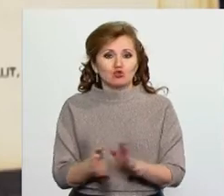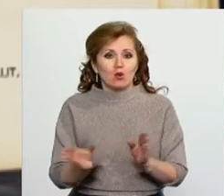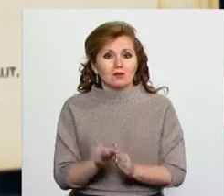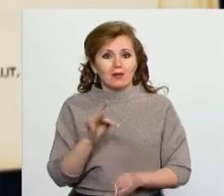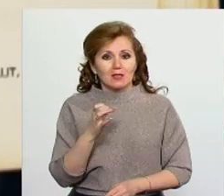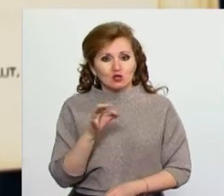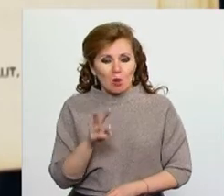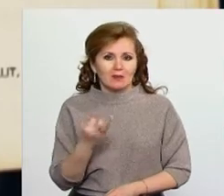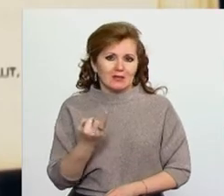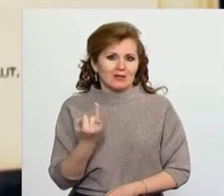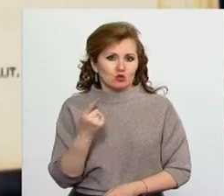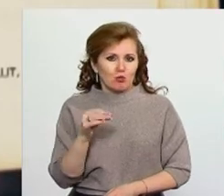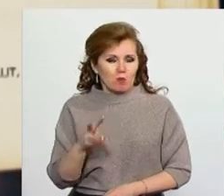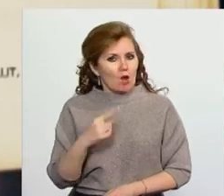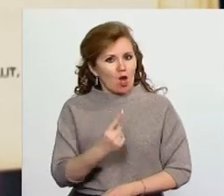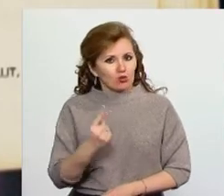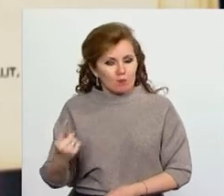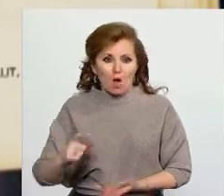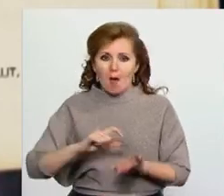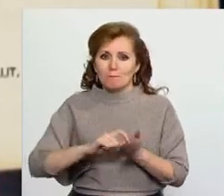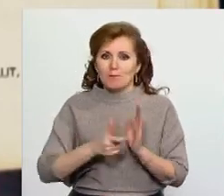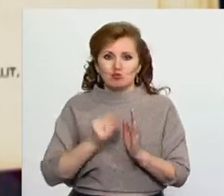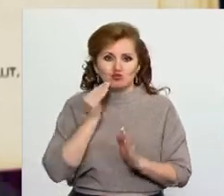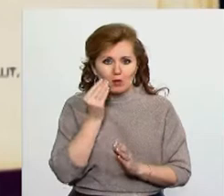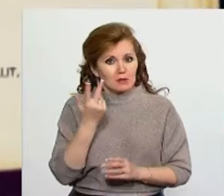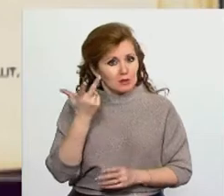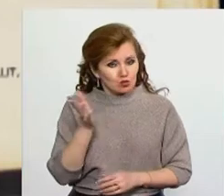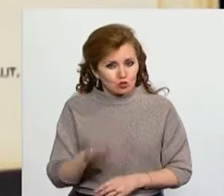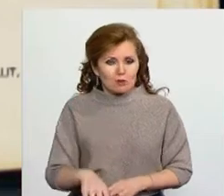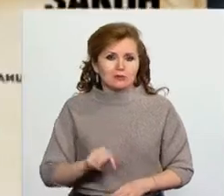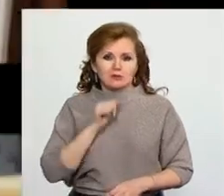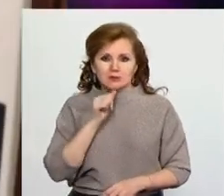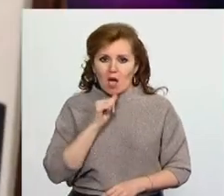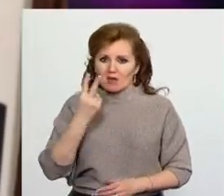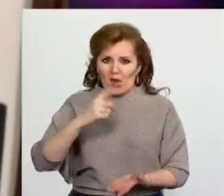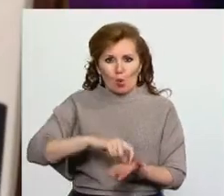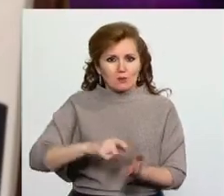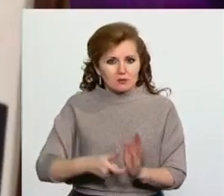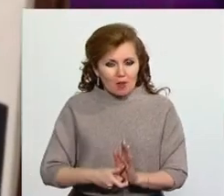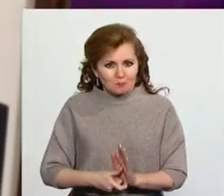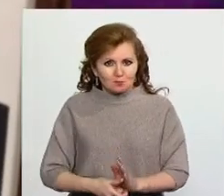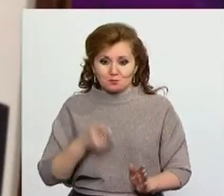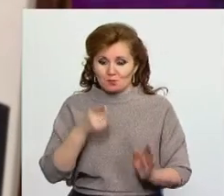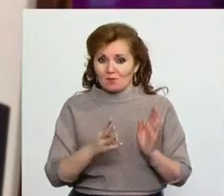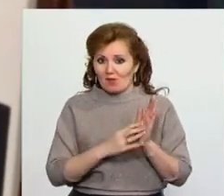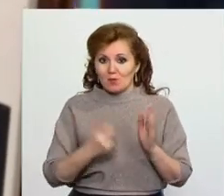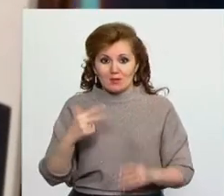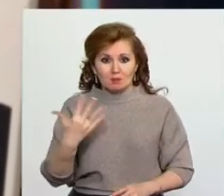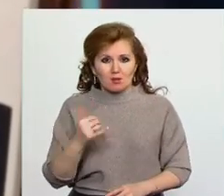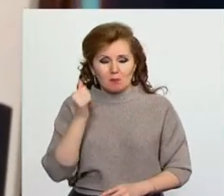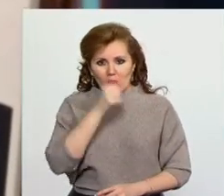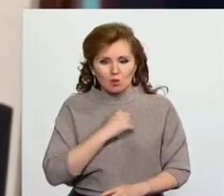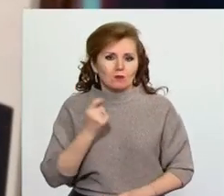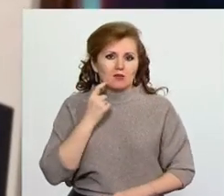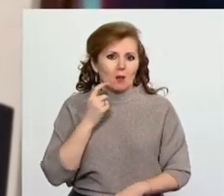изюмом – 1. Печенье – 3 штуки. Сахар – 2 куска. В 1935 году